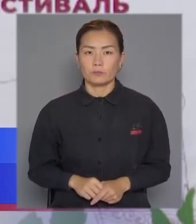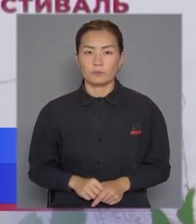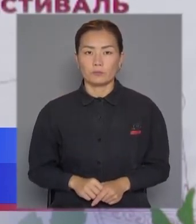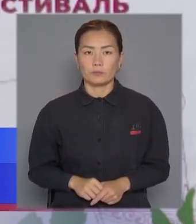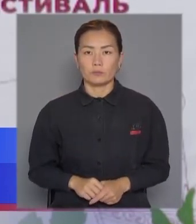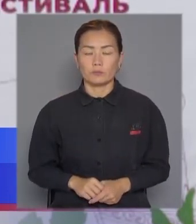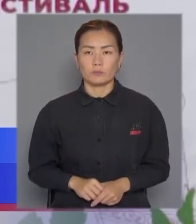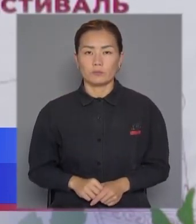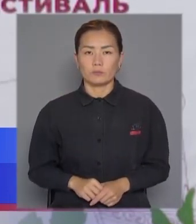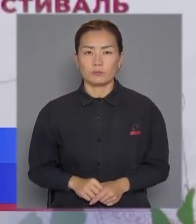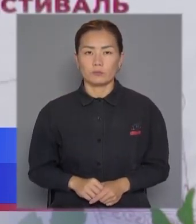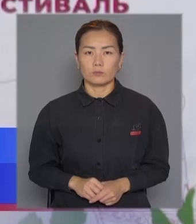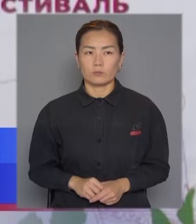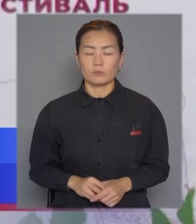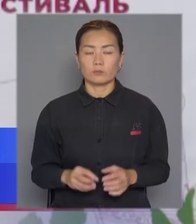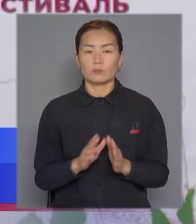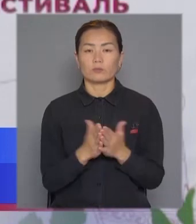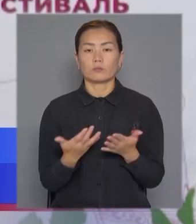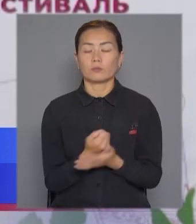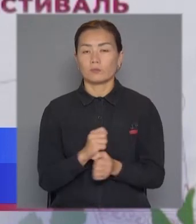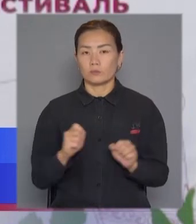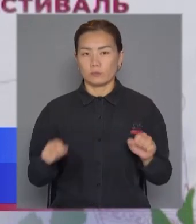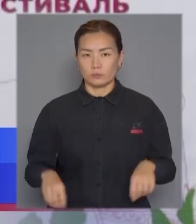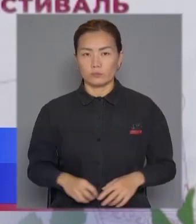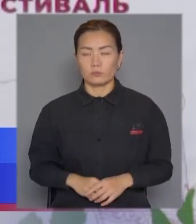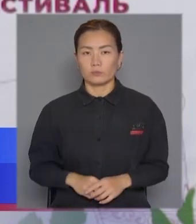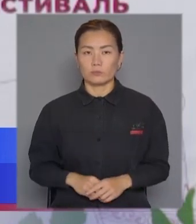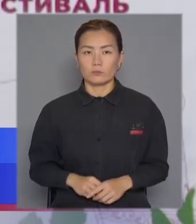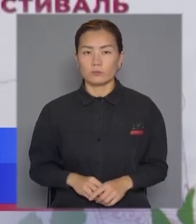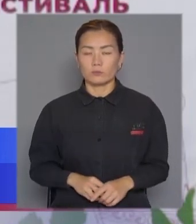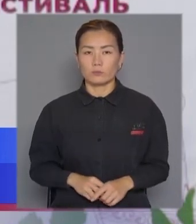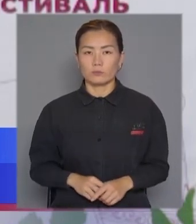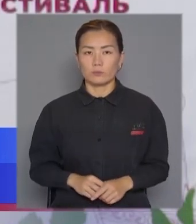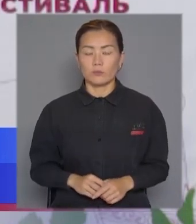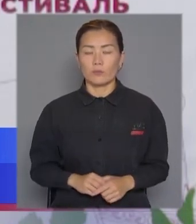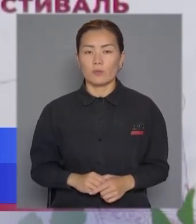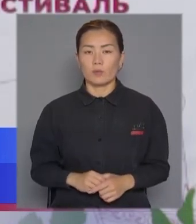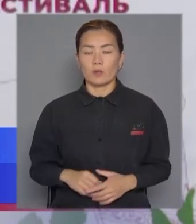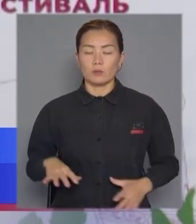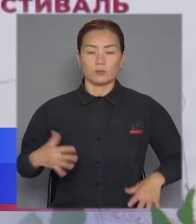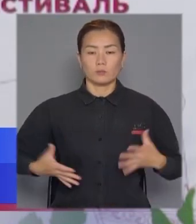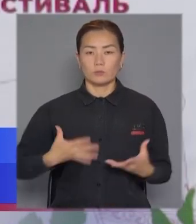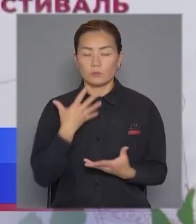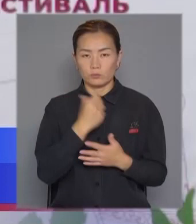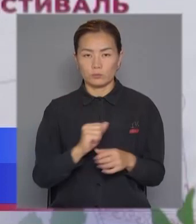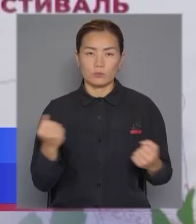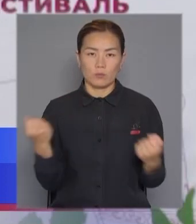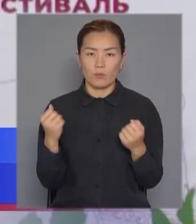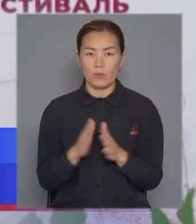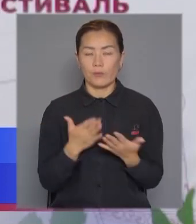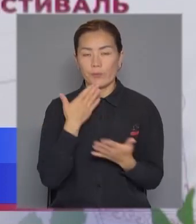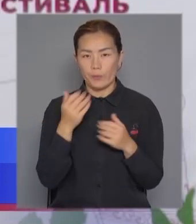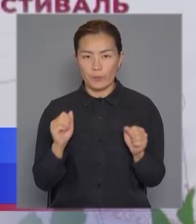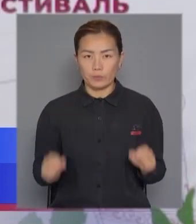әсері сол кітаптардан табу болады. Және физикалық даму дейміз, оған енді спорт кітаптарын